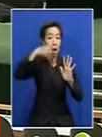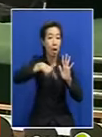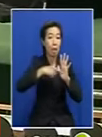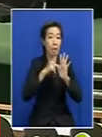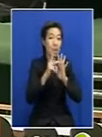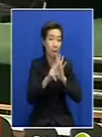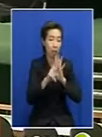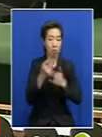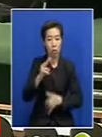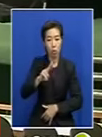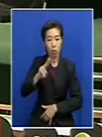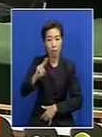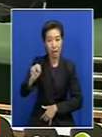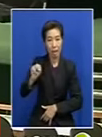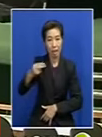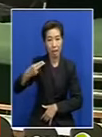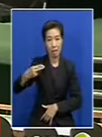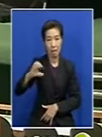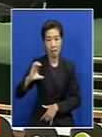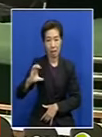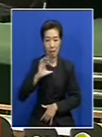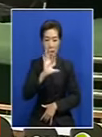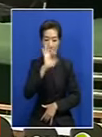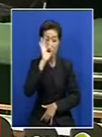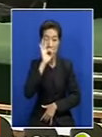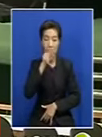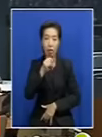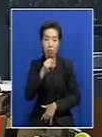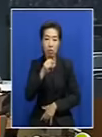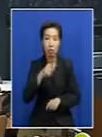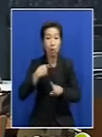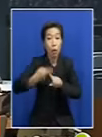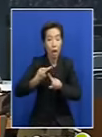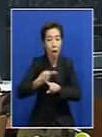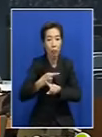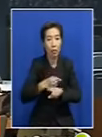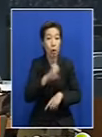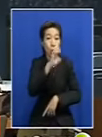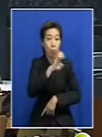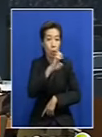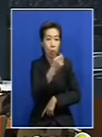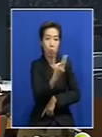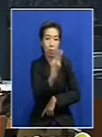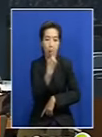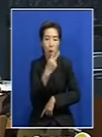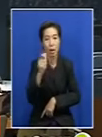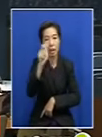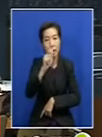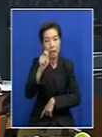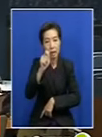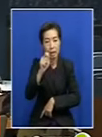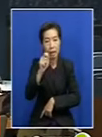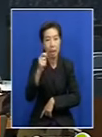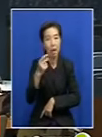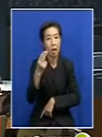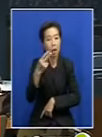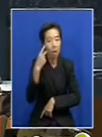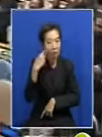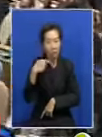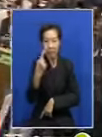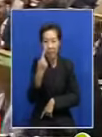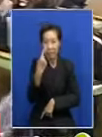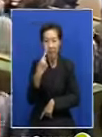ไม่ถาวรของ UNSC ครั้งนี้แบ่งโควต้าตามภูมิภาคได้แก่ยุโรป2ที่นั่งเอเชียอเมริกาใต้และแอฟ